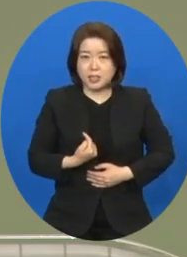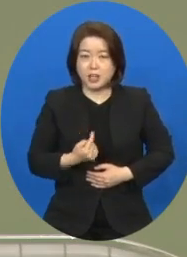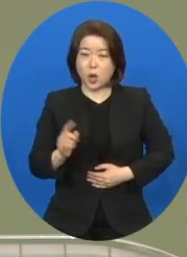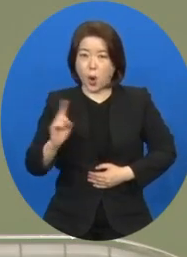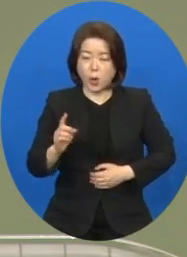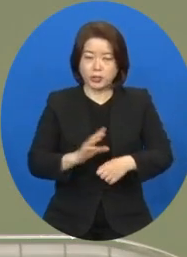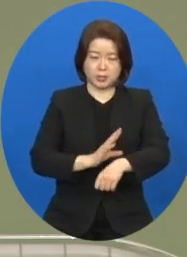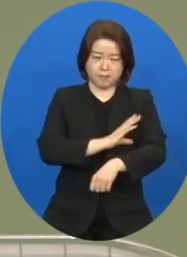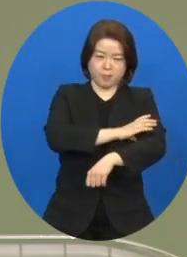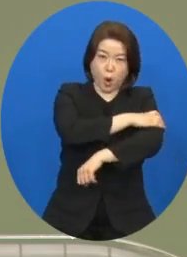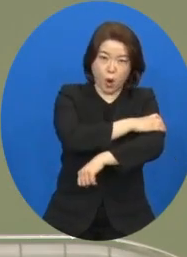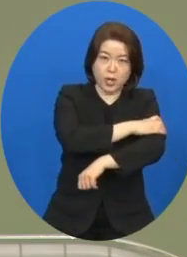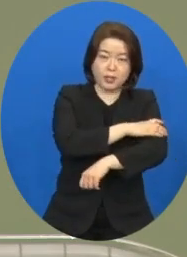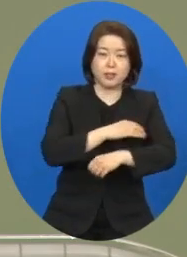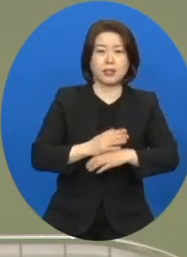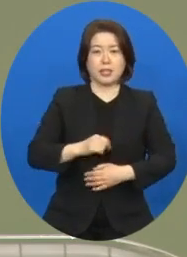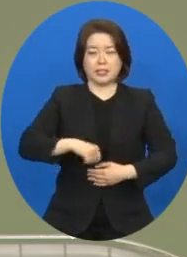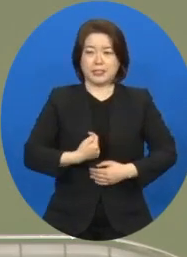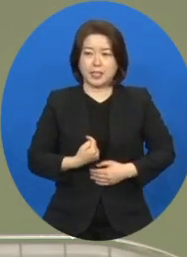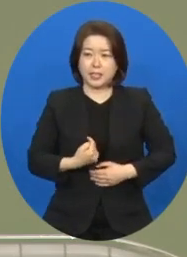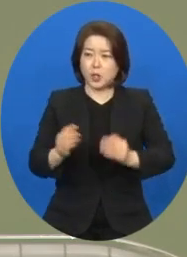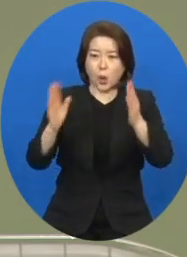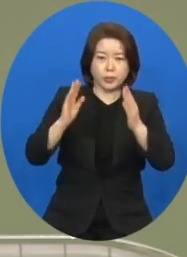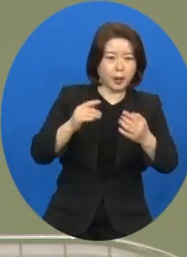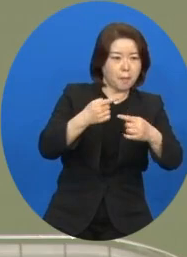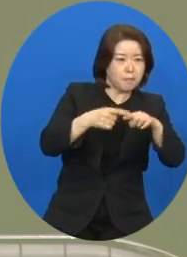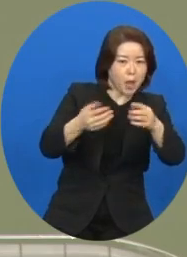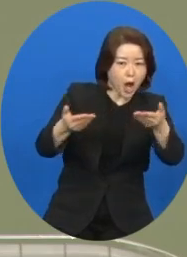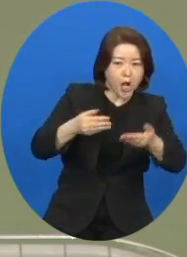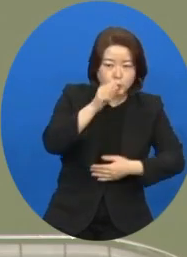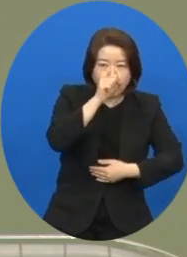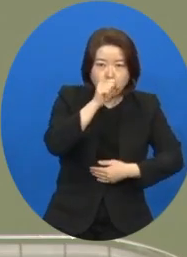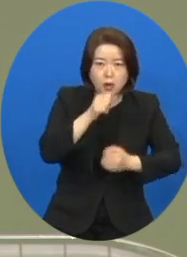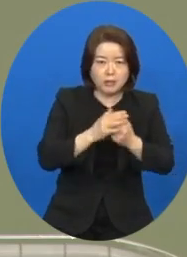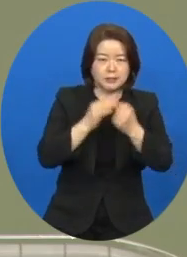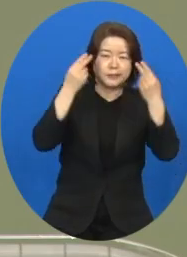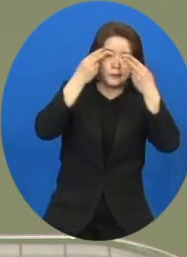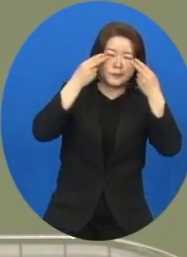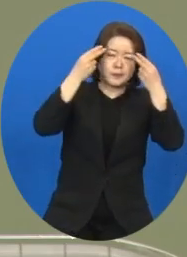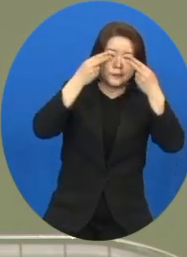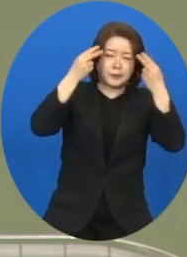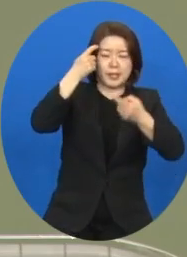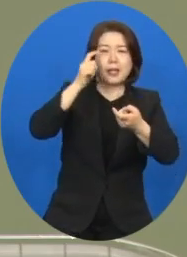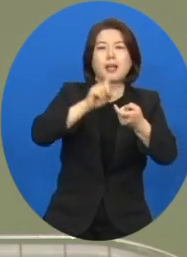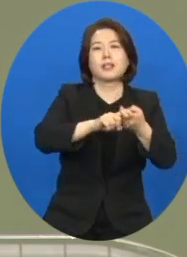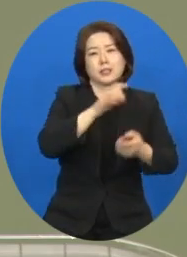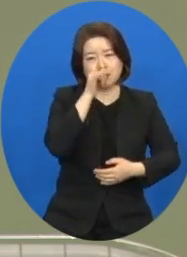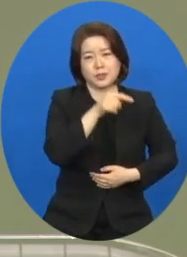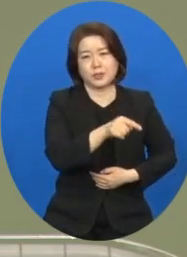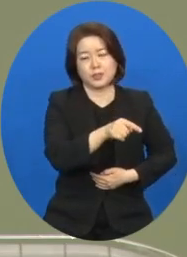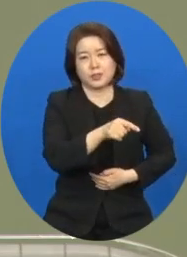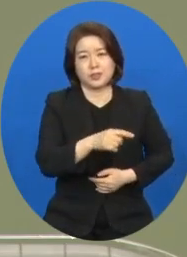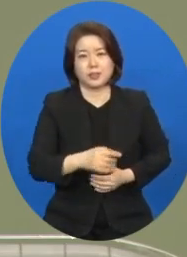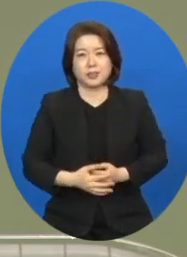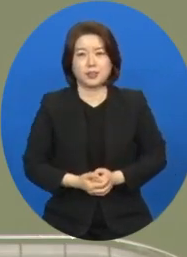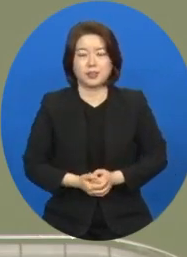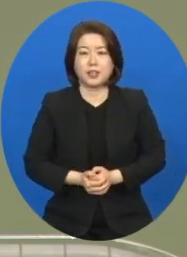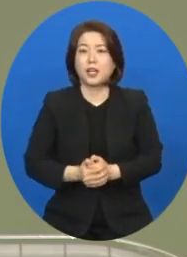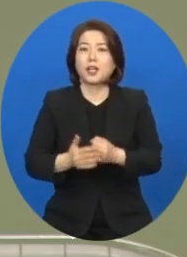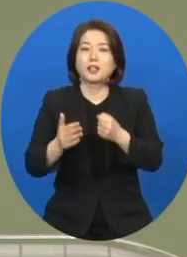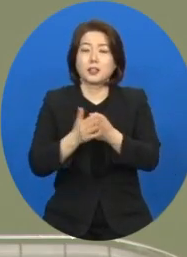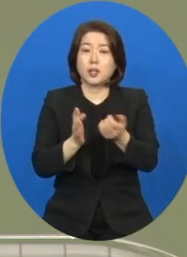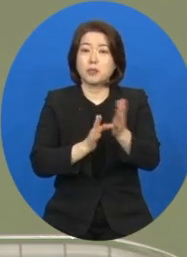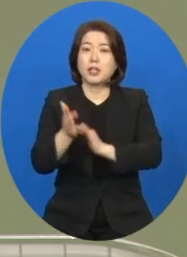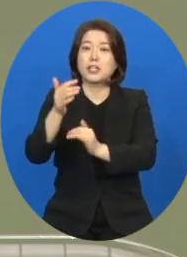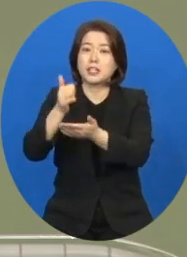어떤 지위, 자기들을 향한 평판, 그것만 자기들의 관심이었어요. 그래서 예수님에